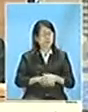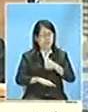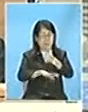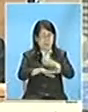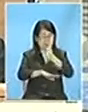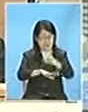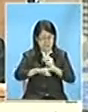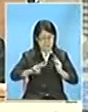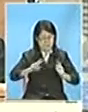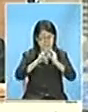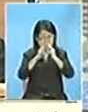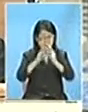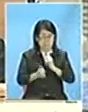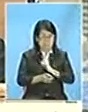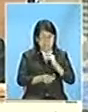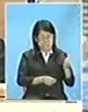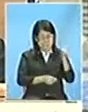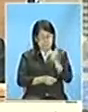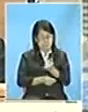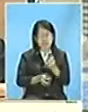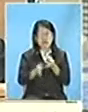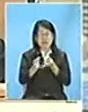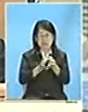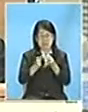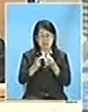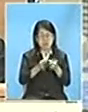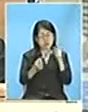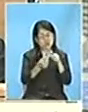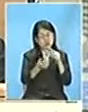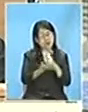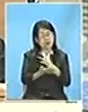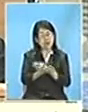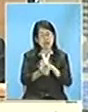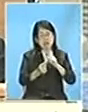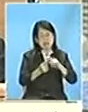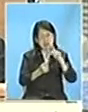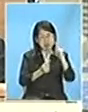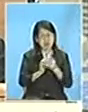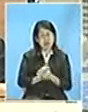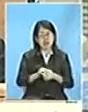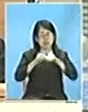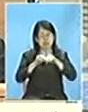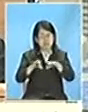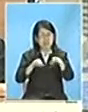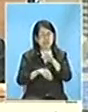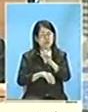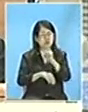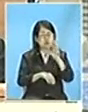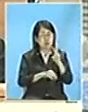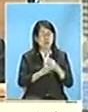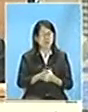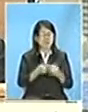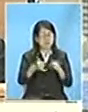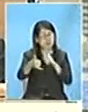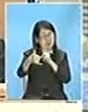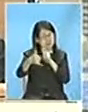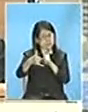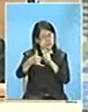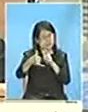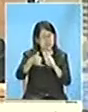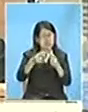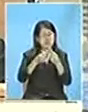าชี้แจงร่างบัญญัติฉบับนี้ในวาระที่1กับวุฒิสภาของเรานะท่านรัฐมนตรีก็ไม่ตอบไม่สามารถตอบ